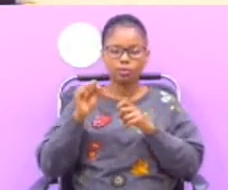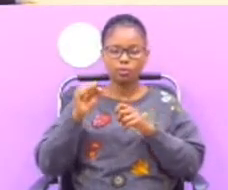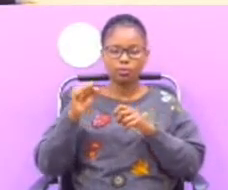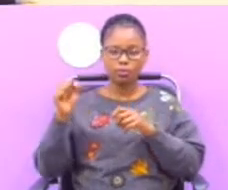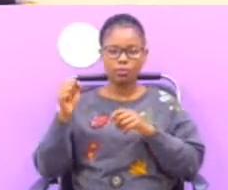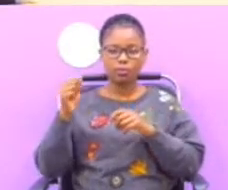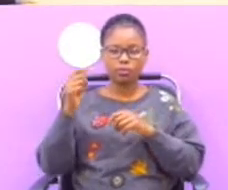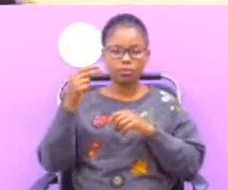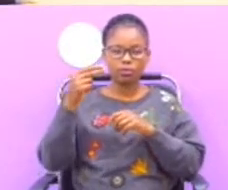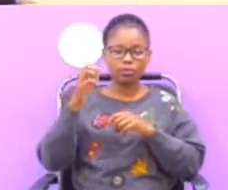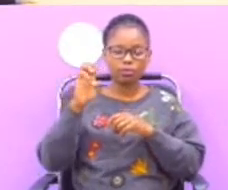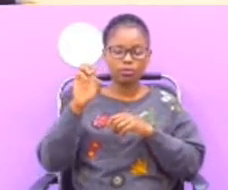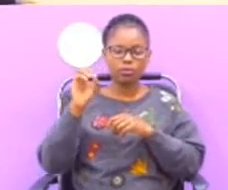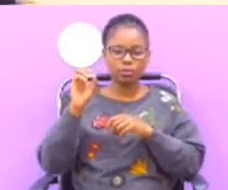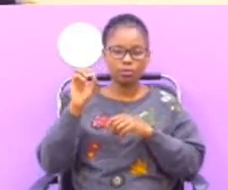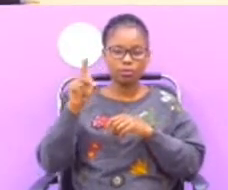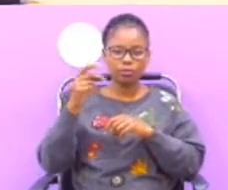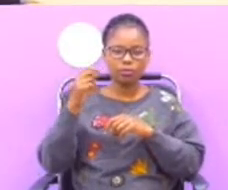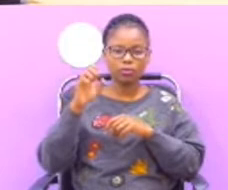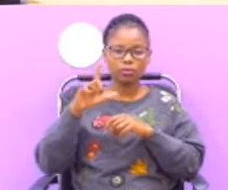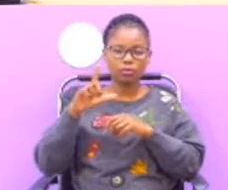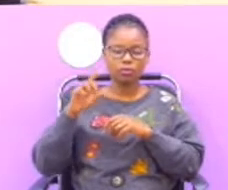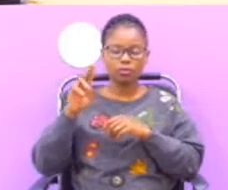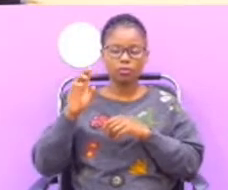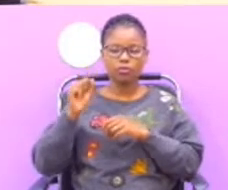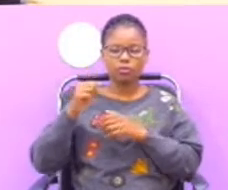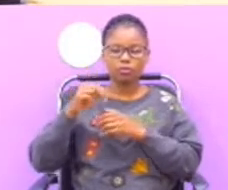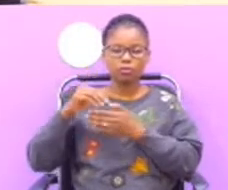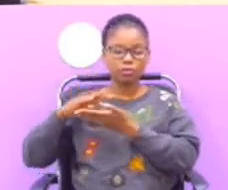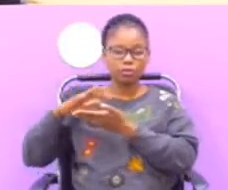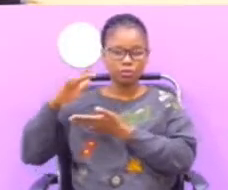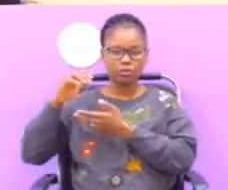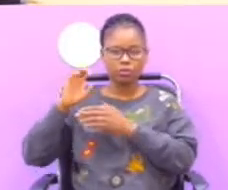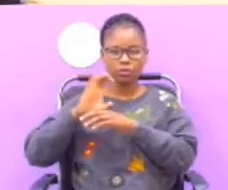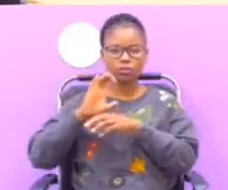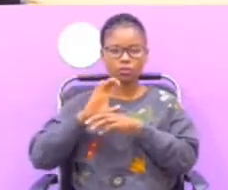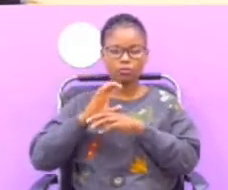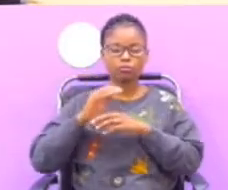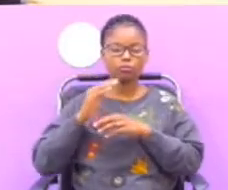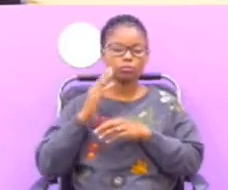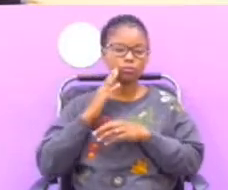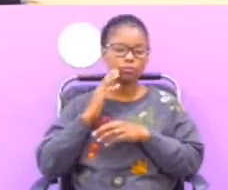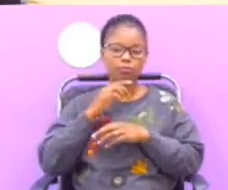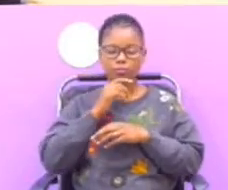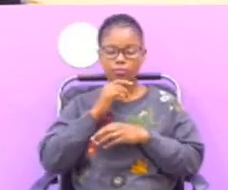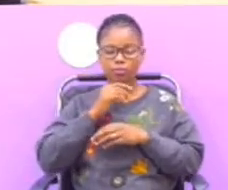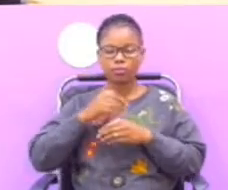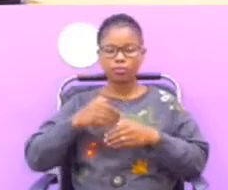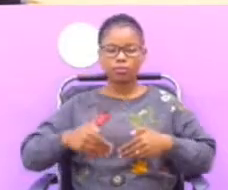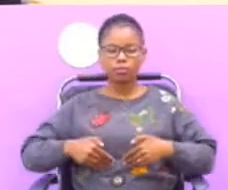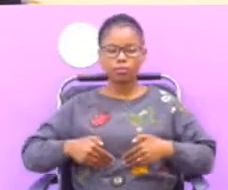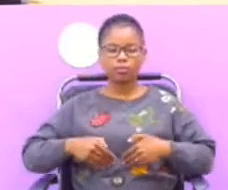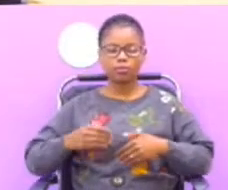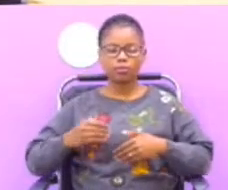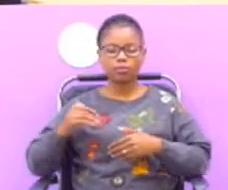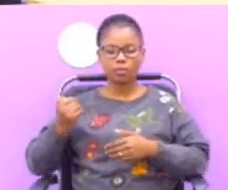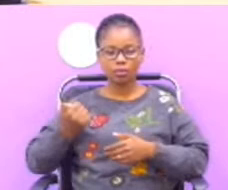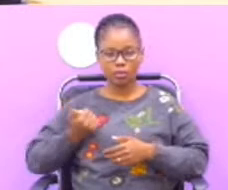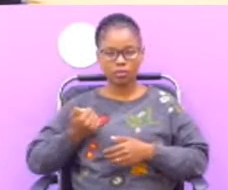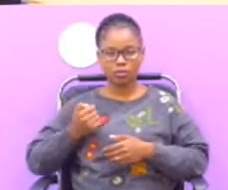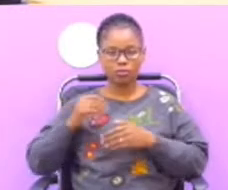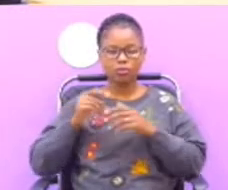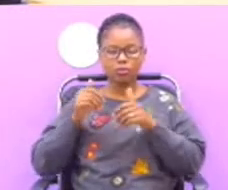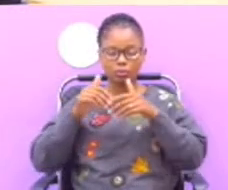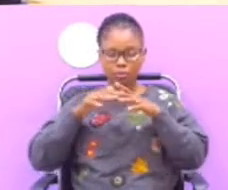wa Theophilus Glorious Church nĩ athuri, atumia, anake, airĩtu a kĩrathimo na